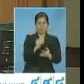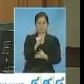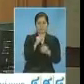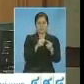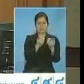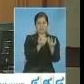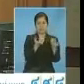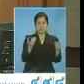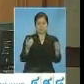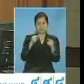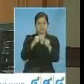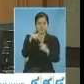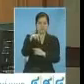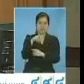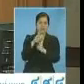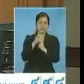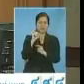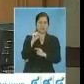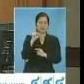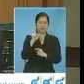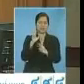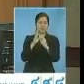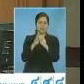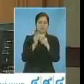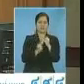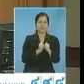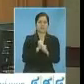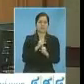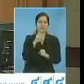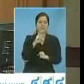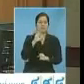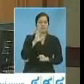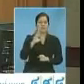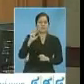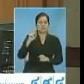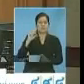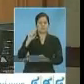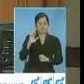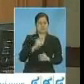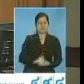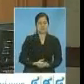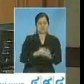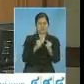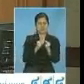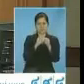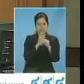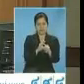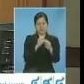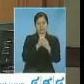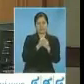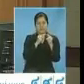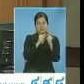พ.ศ. 2535และระเบียบสำนักนายกรัฐมนตรีว่าด้วยพัสดุทางอิเล็กทรอนิกส์พ.ศ.